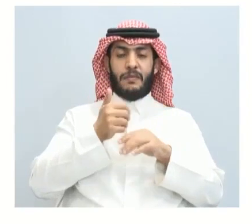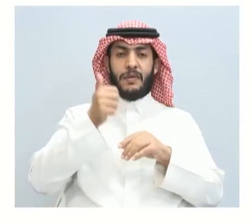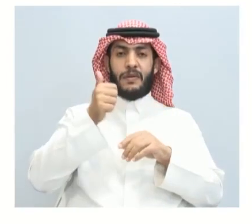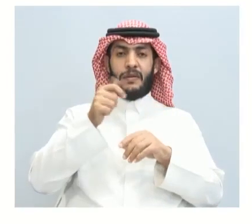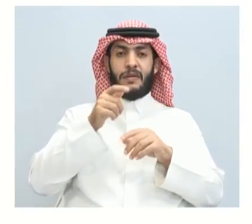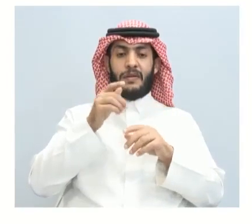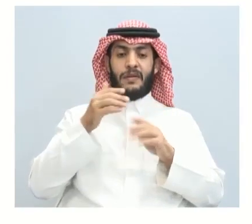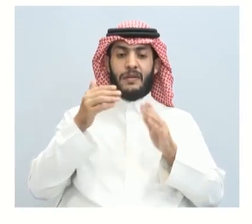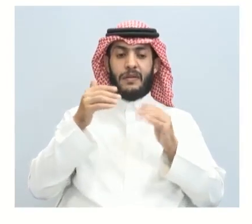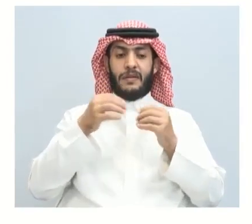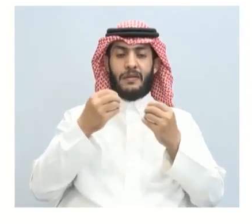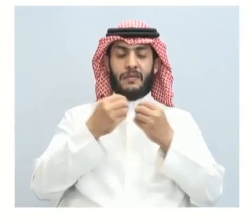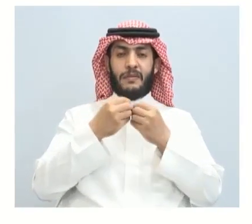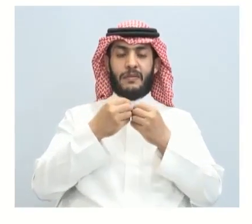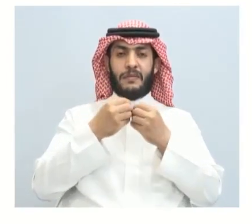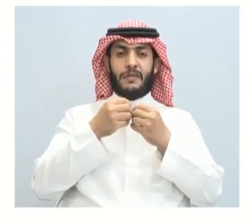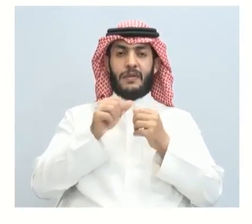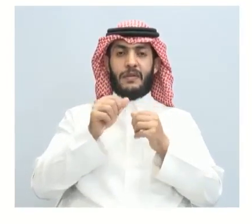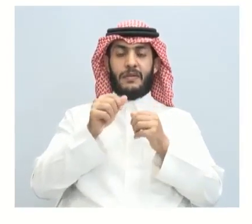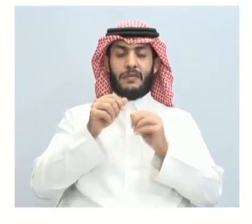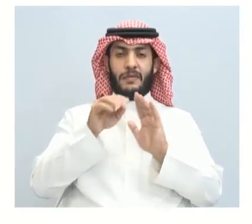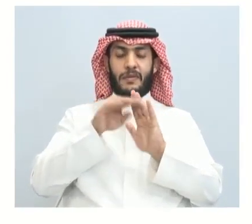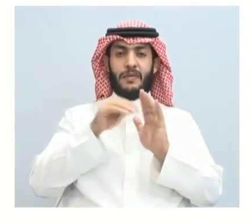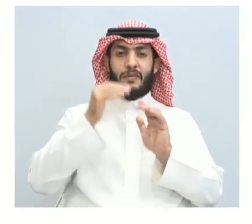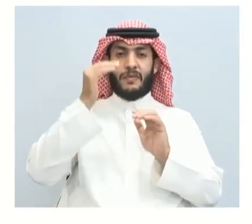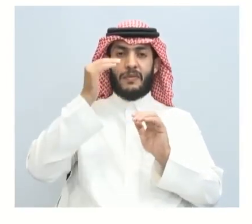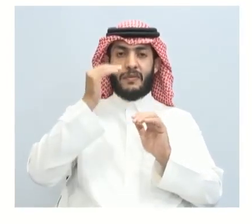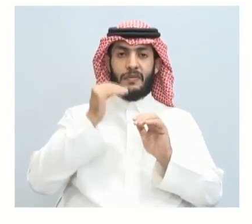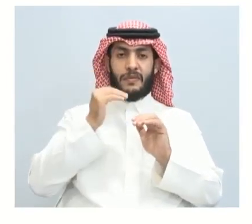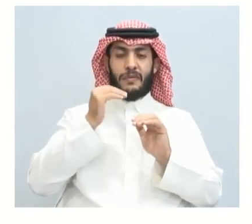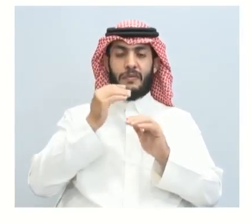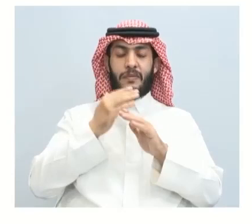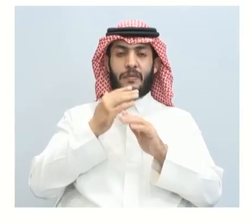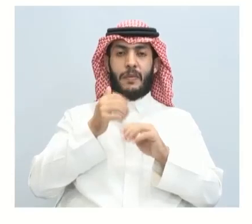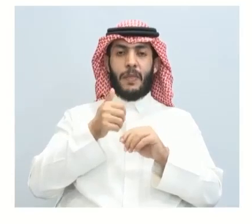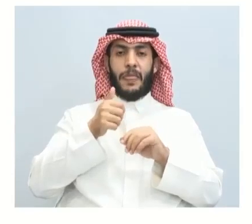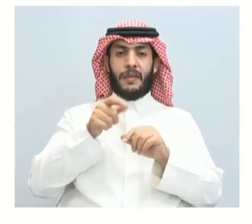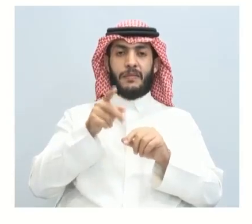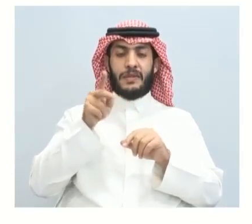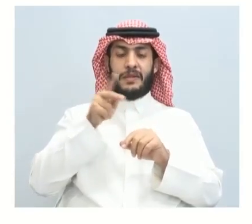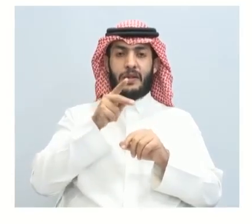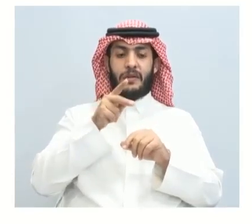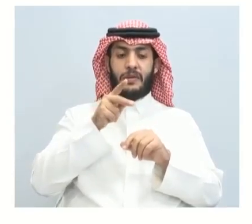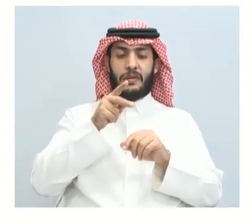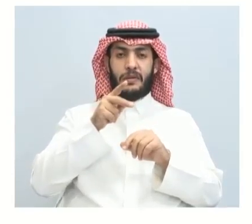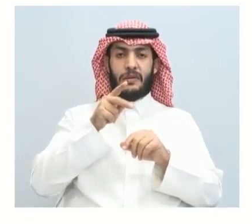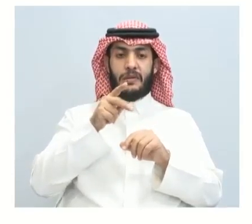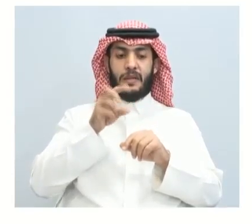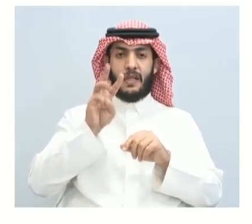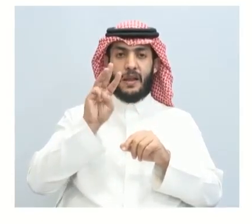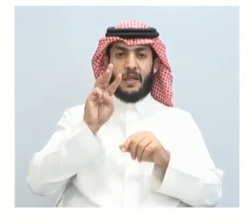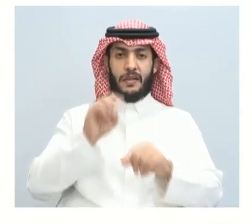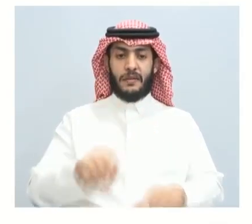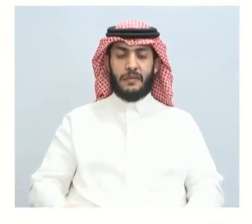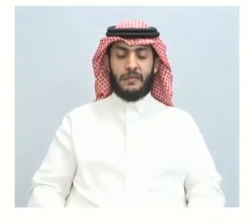خط التقارب الموجود هنا خط التقارب الافقي اللي الرايحه له وهو يساوي كم يساوي ثلاثه